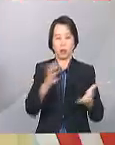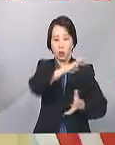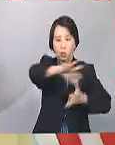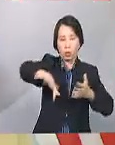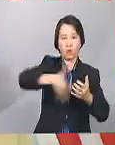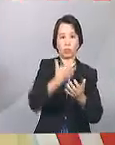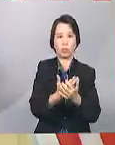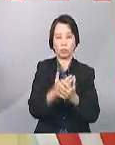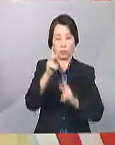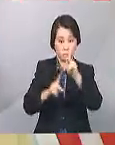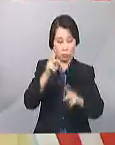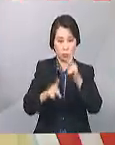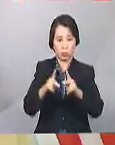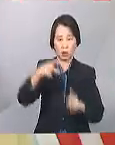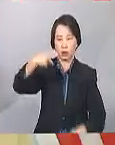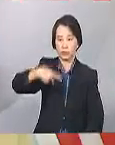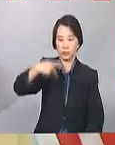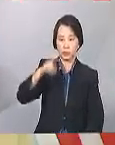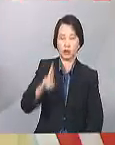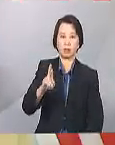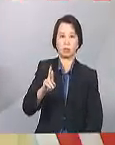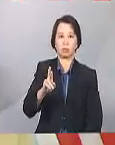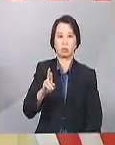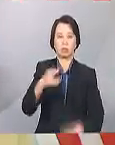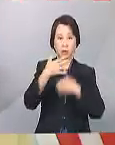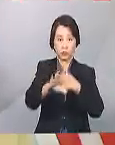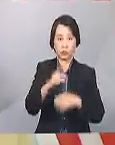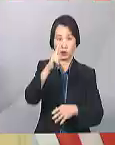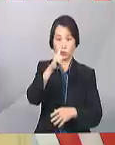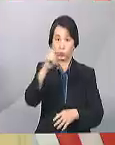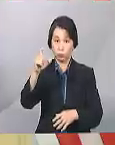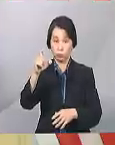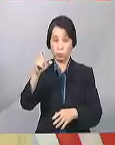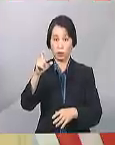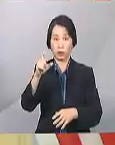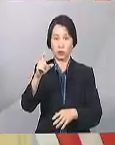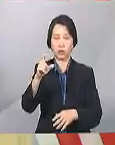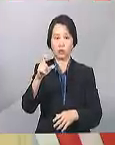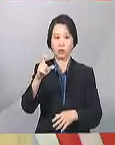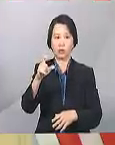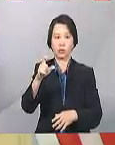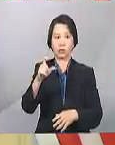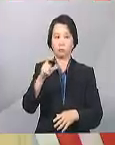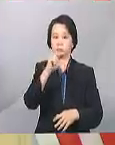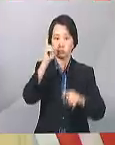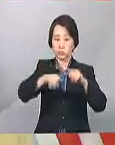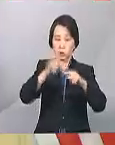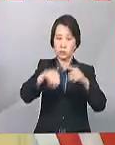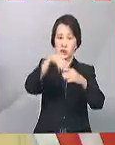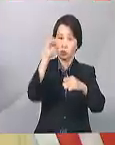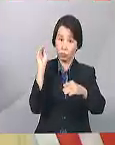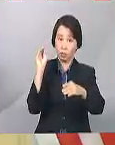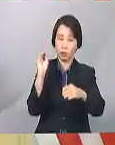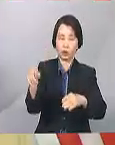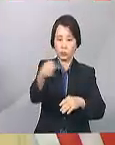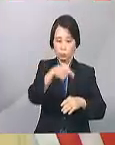Keseluruhan penduduk di PPR tersebut, setelah sebulan lebih di tidak dibenarkan keluar dan